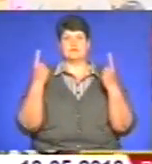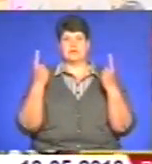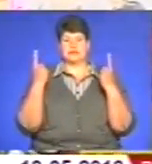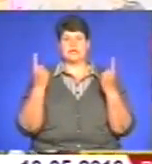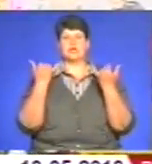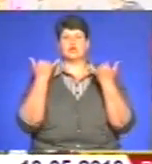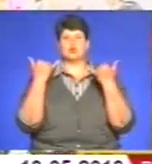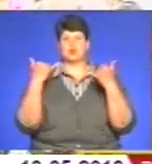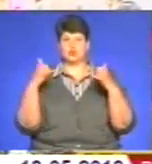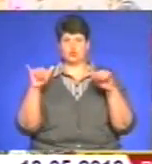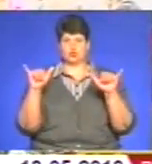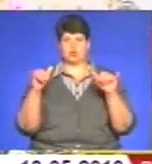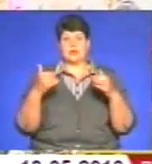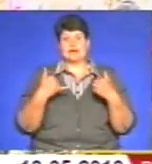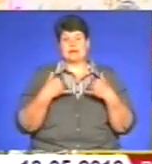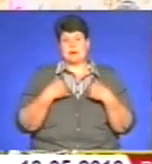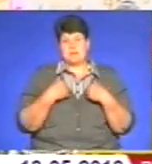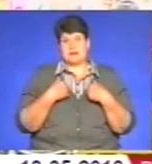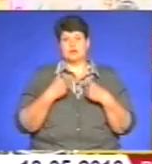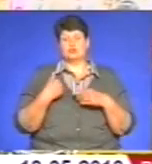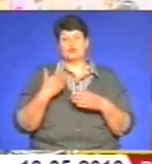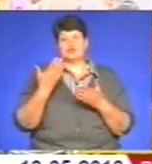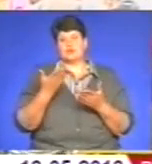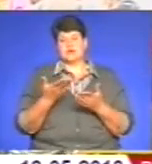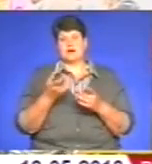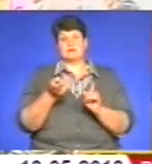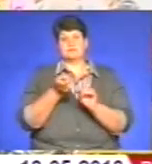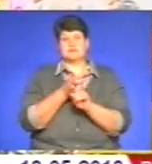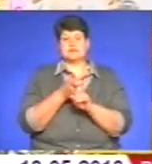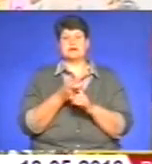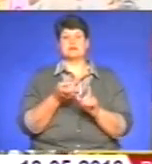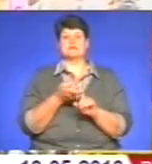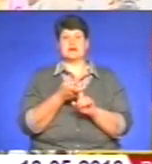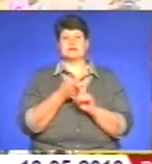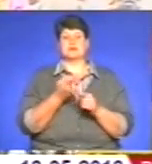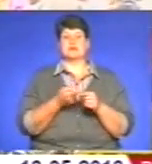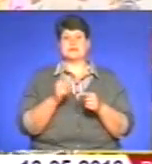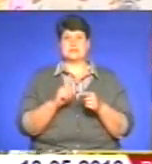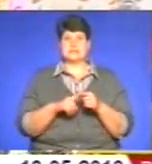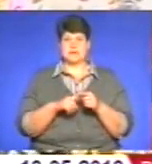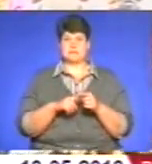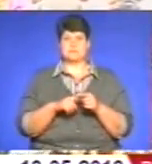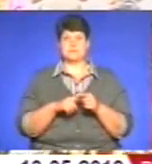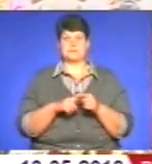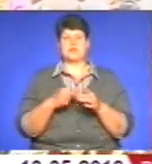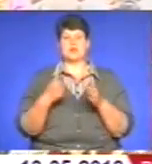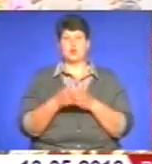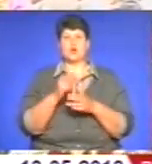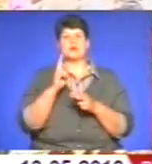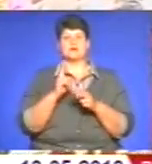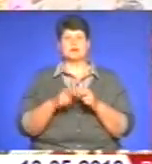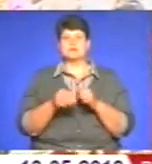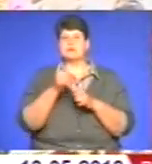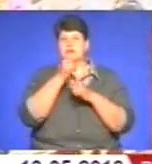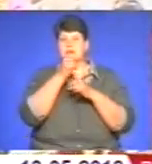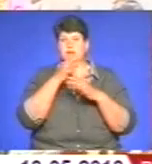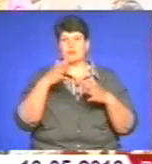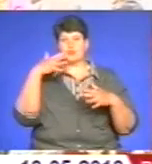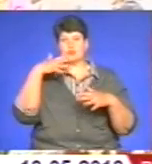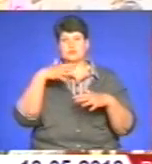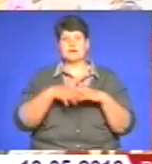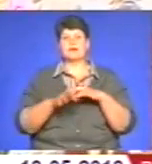чудо, як для мене, тому що я безпосередньо з тим зв'язаний, що і до кінця не можу навіть сам збагнути, як